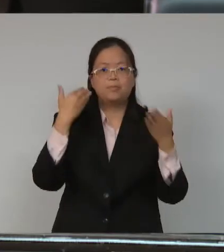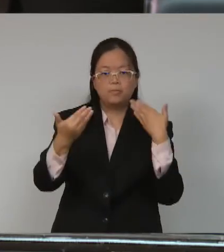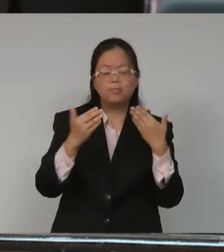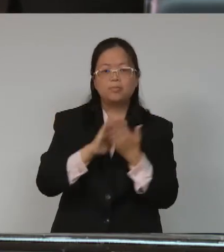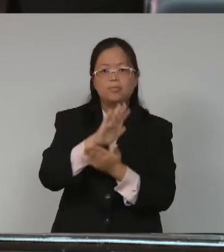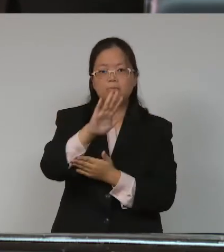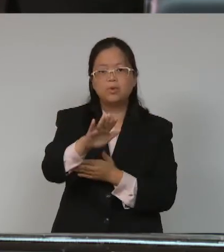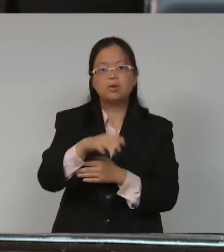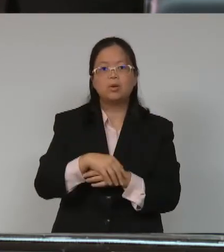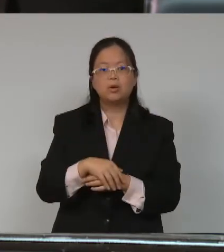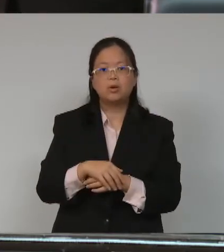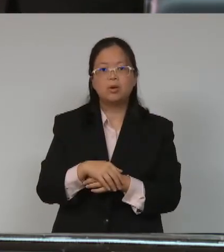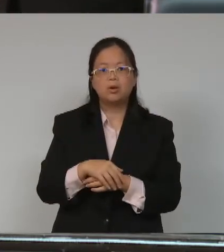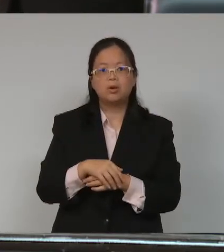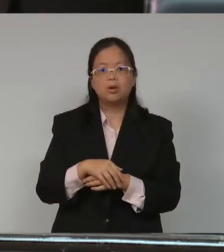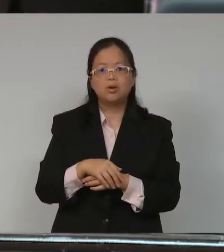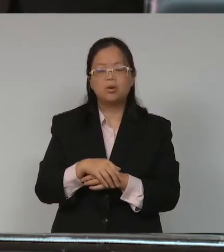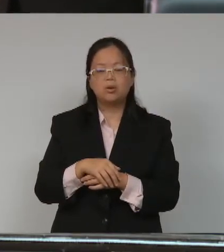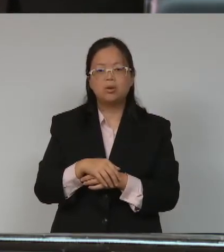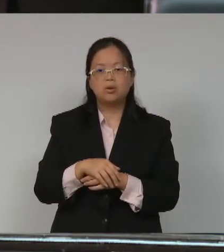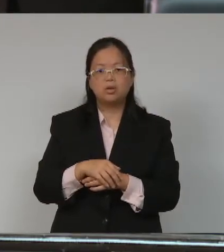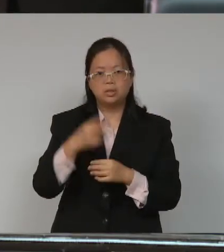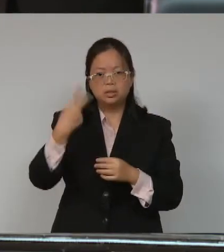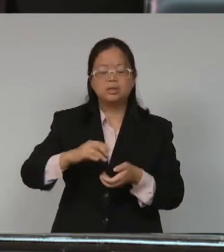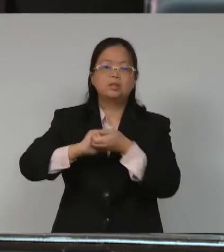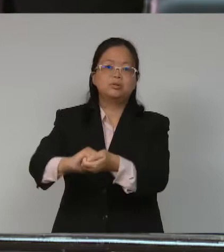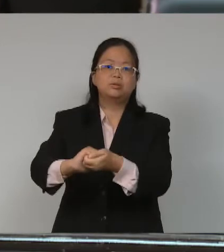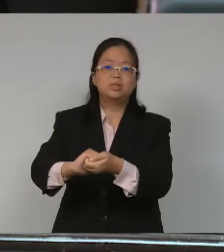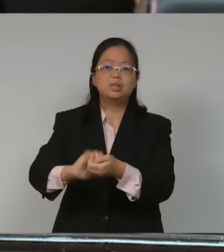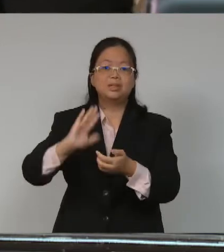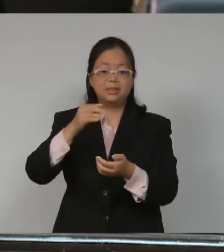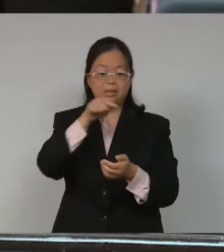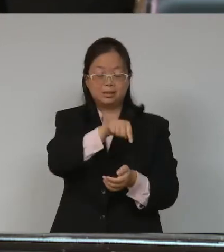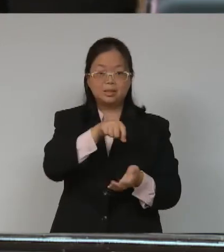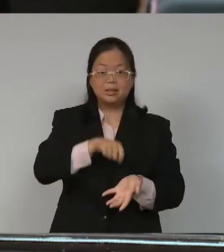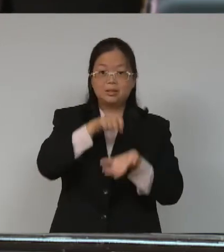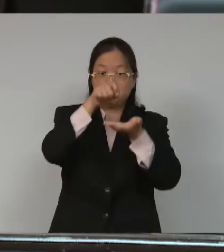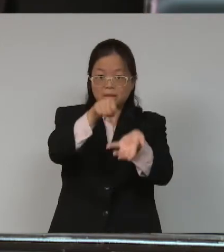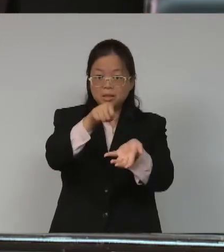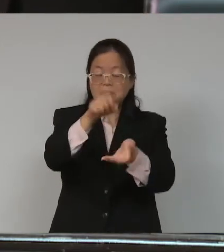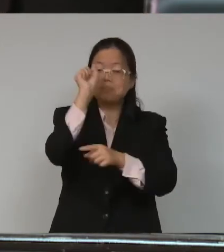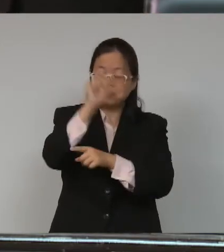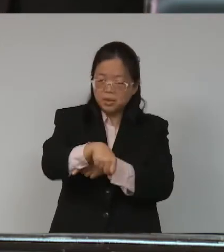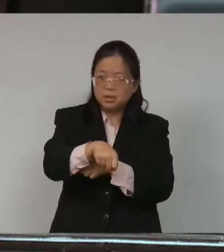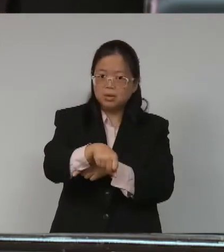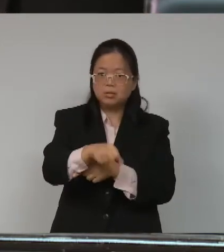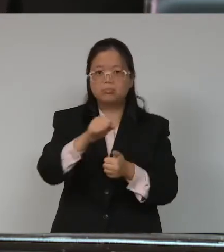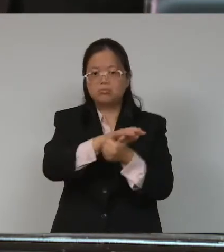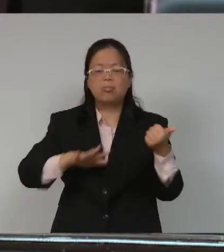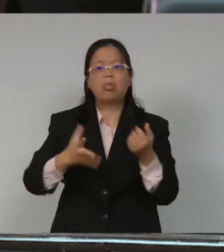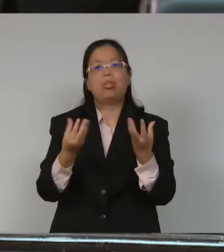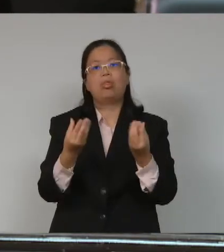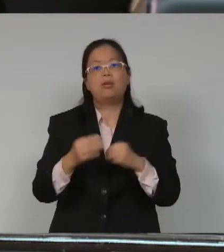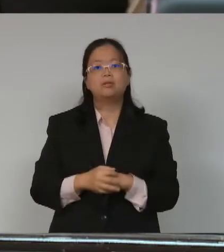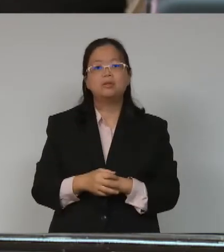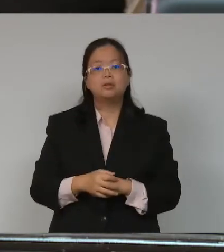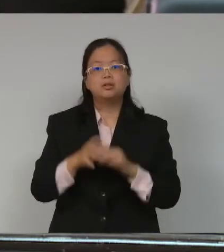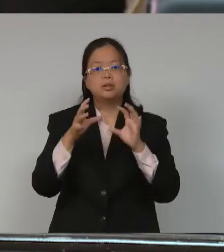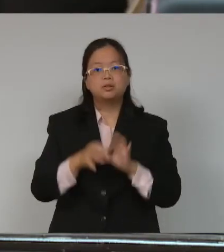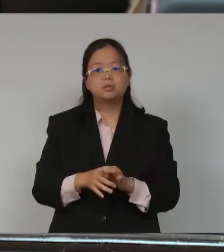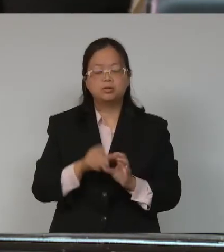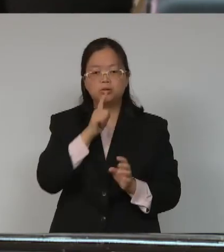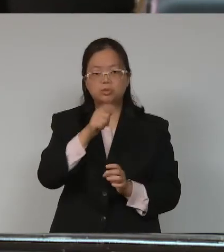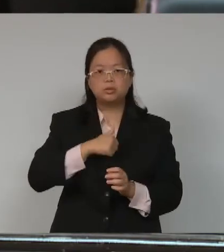本案的成案啊。也就是呢，它可以是把23条第一项废掉了，但是这个时候呢，立